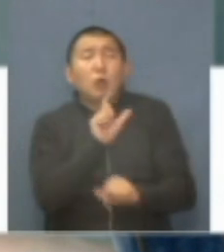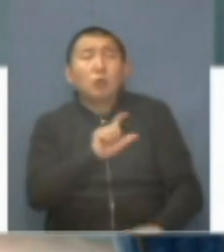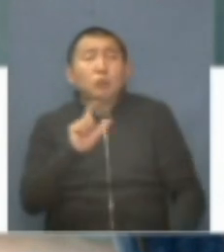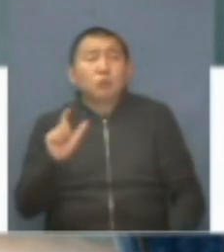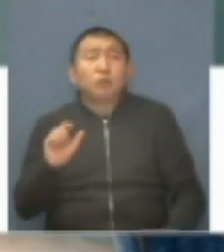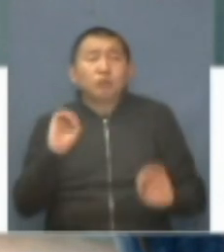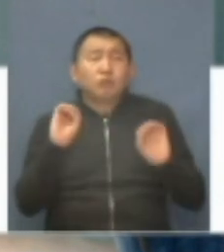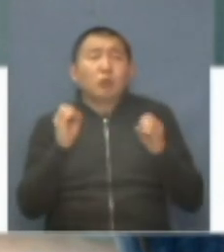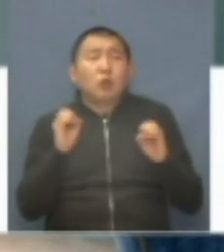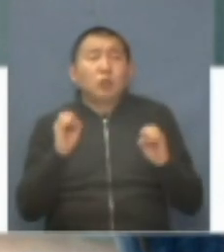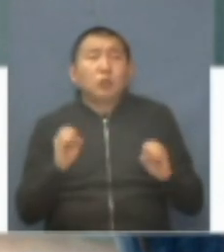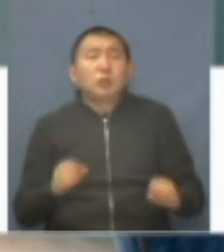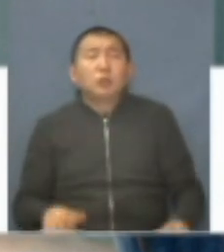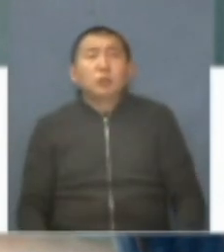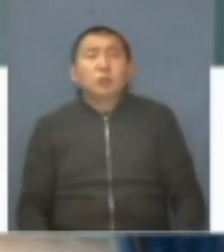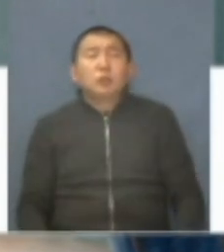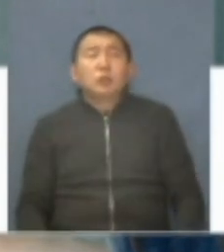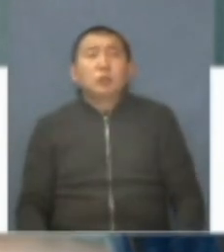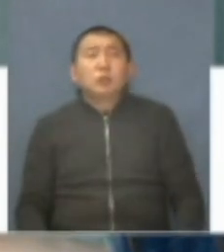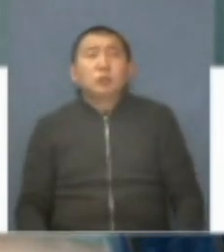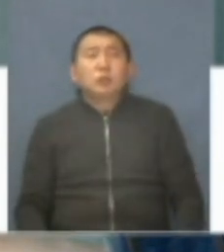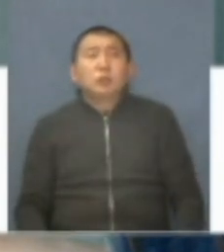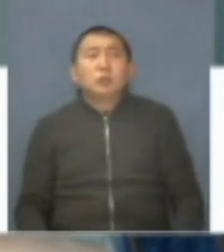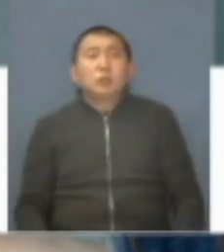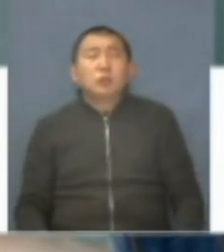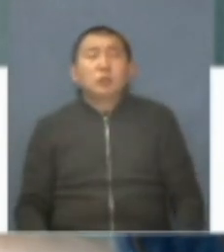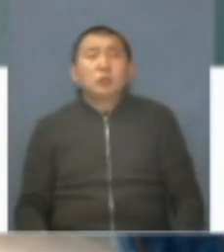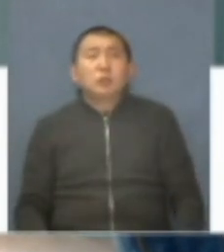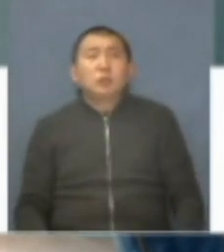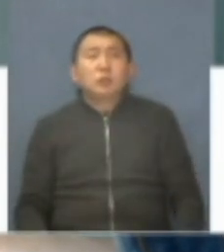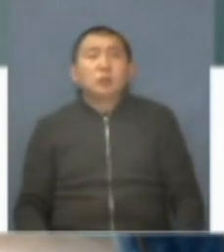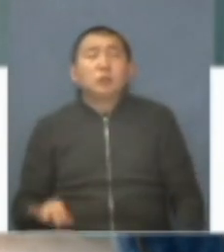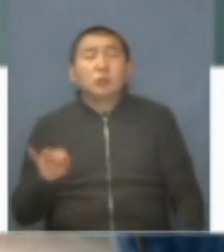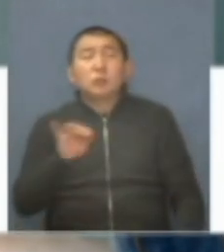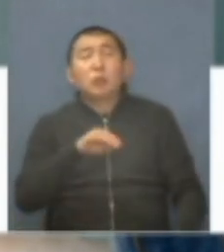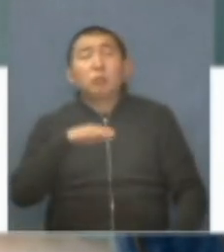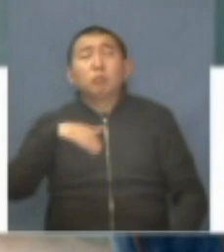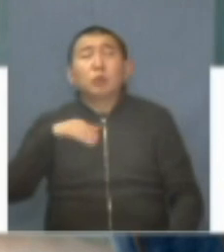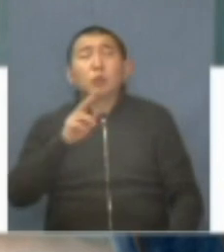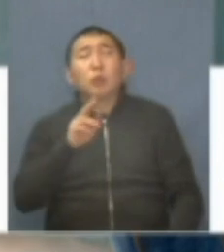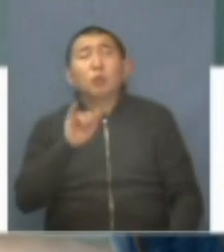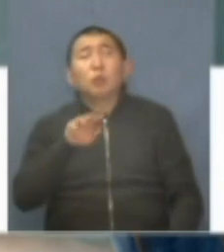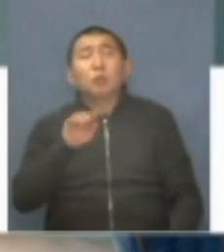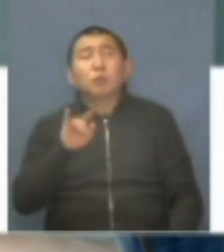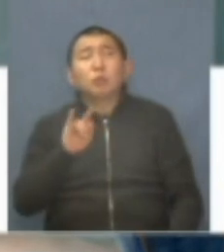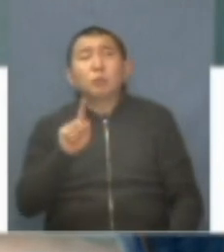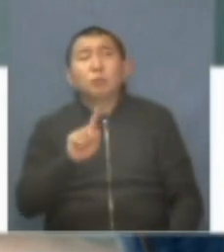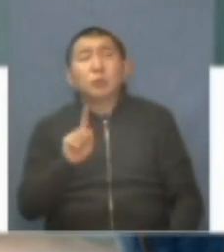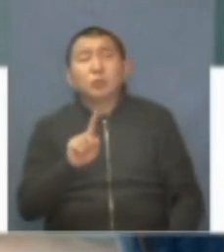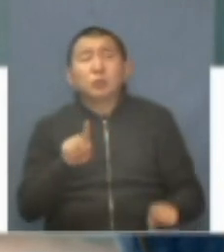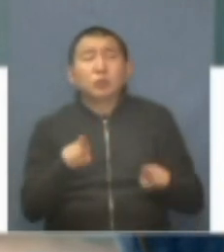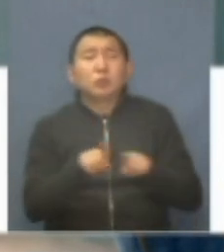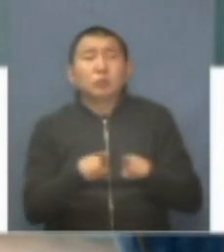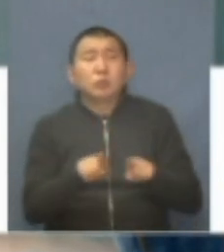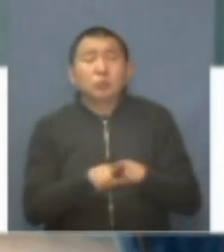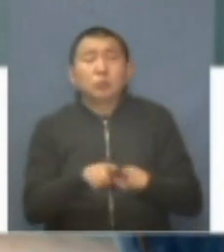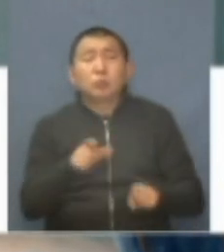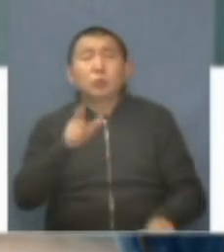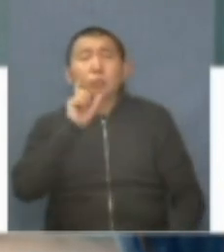парное. Потом переработка идет на кумыс. И кумыс тоже с удовольствием